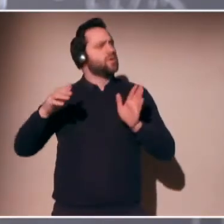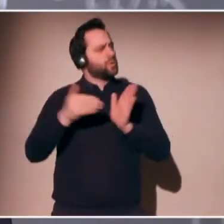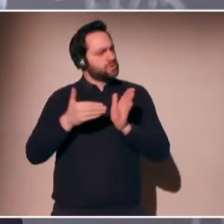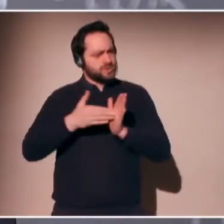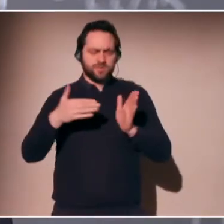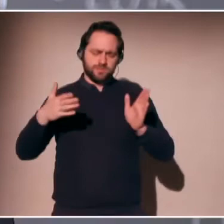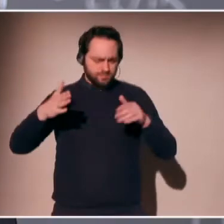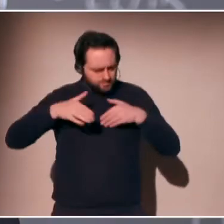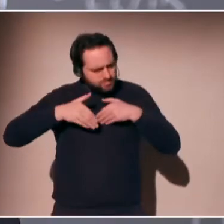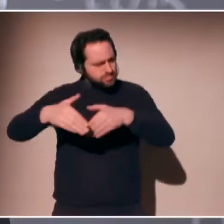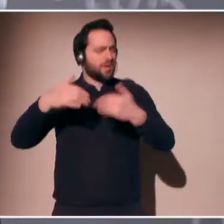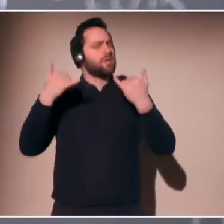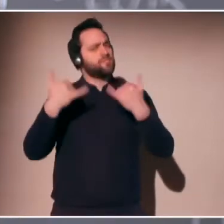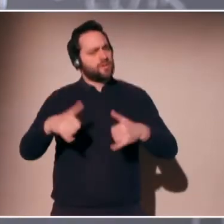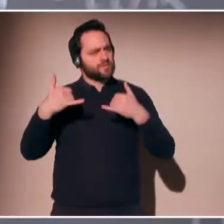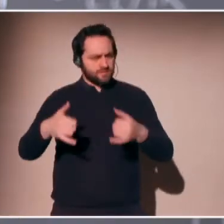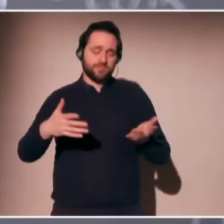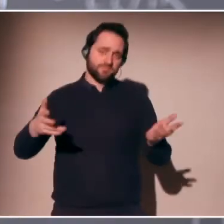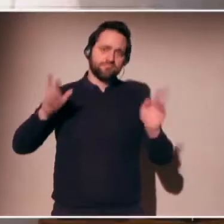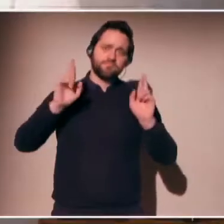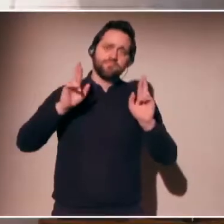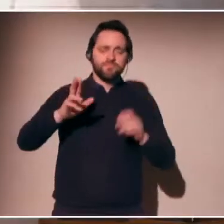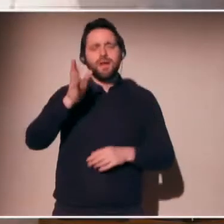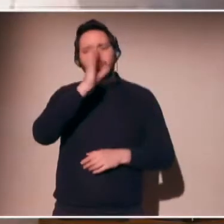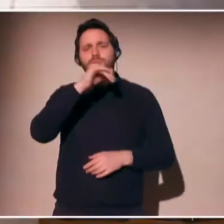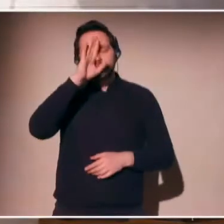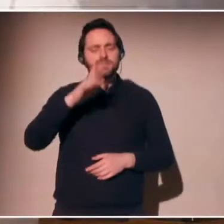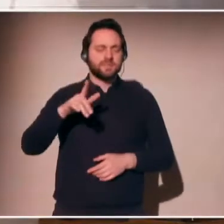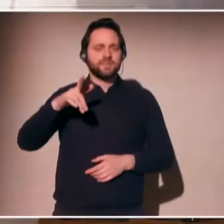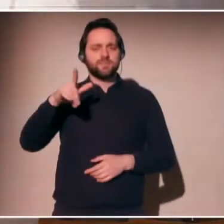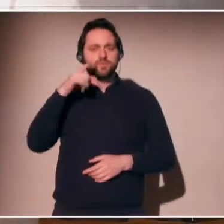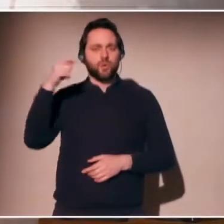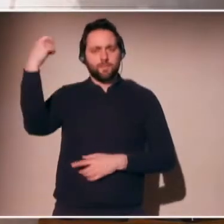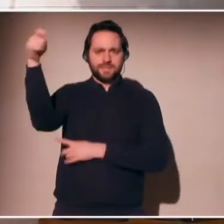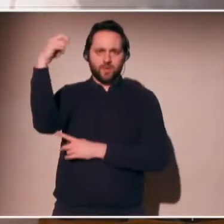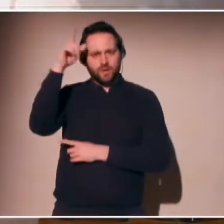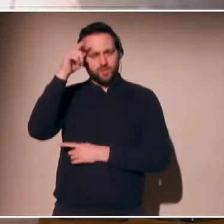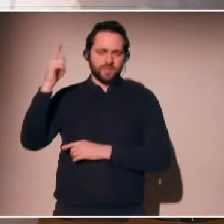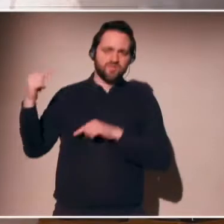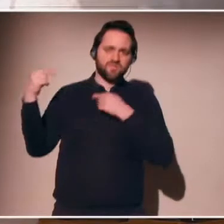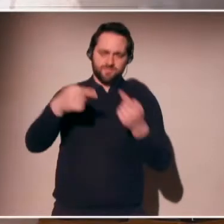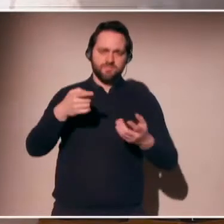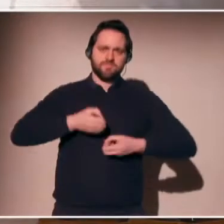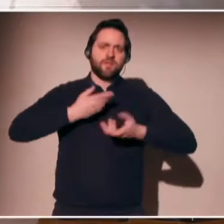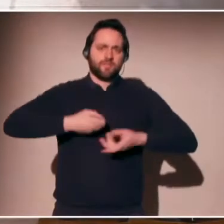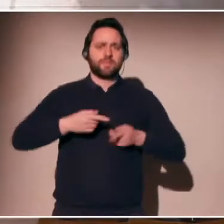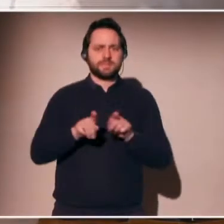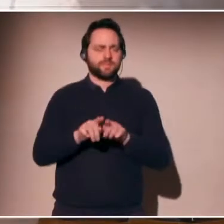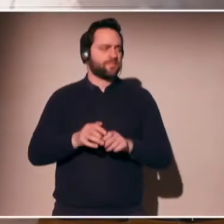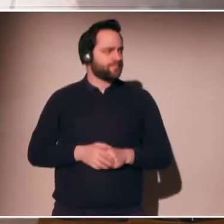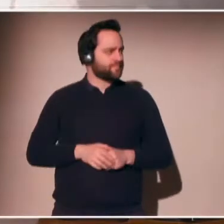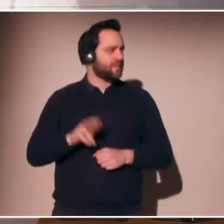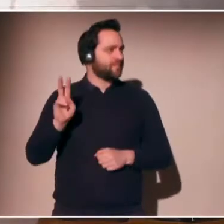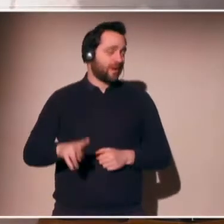après-midi l'occasion de prolonger sur ces sujets. Ce qui est certain, c'est qu'on a une façon de le faire à l'européenne et à la française qui sera utile, qui